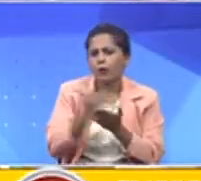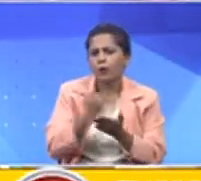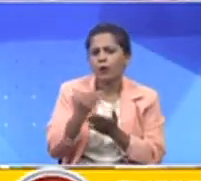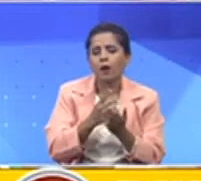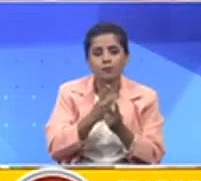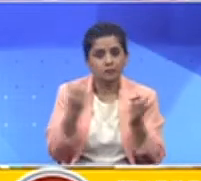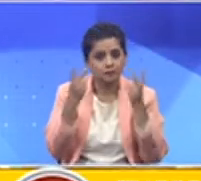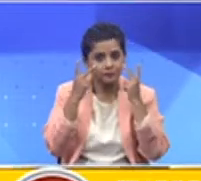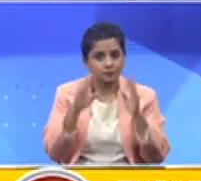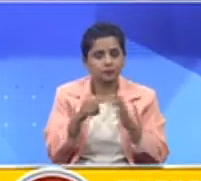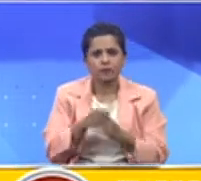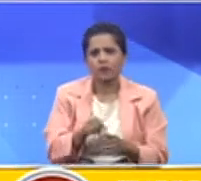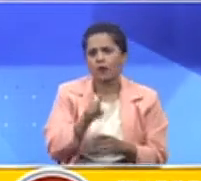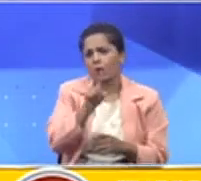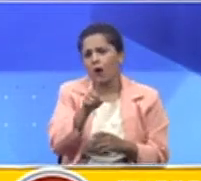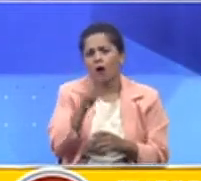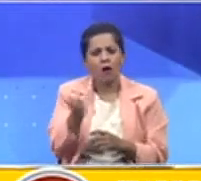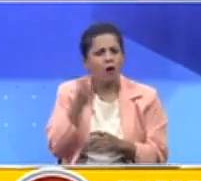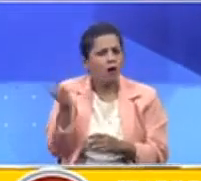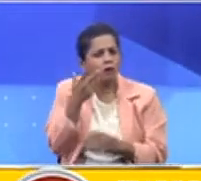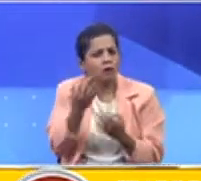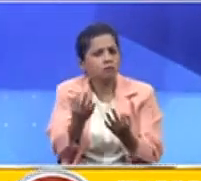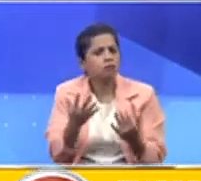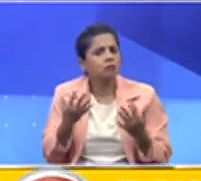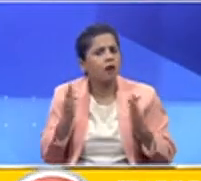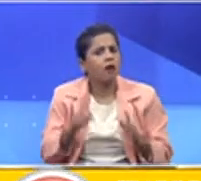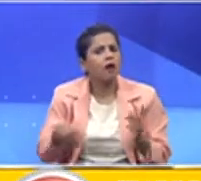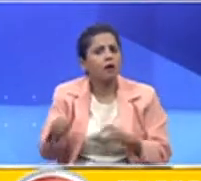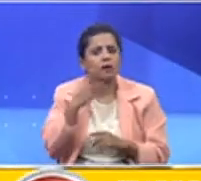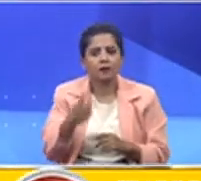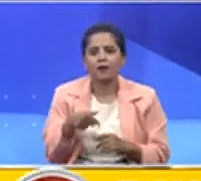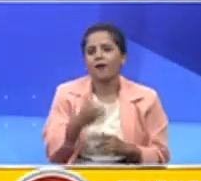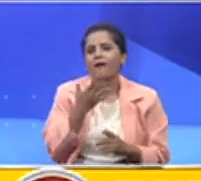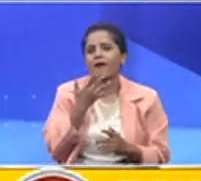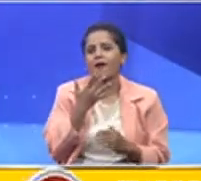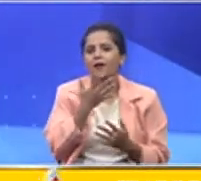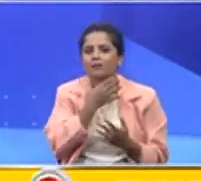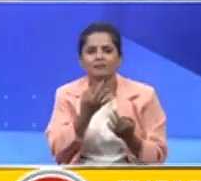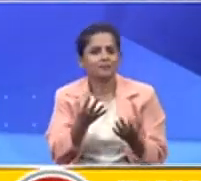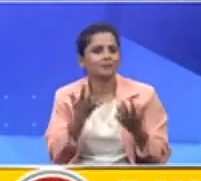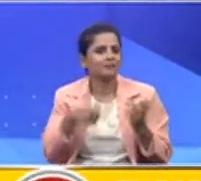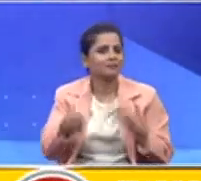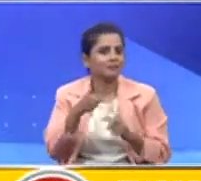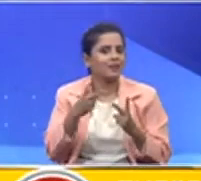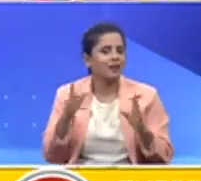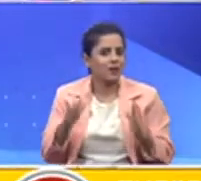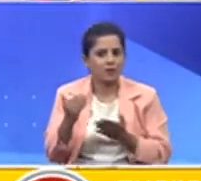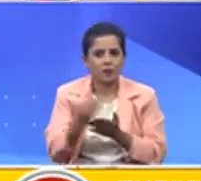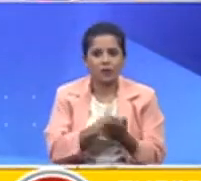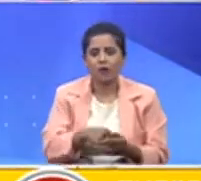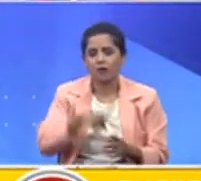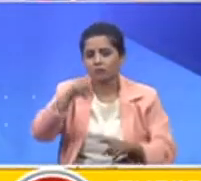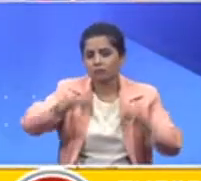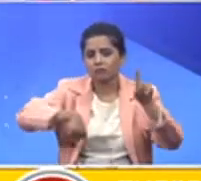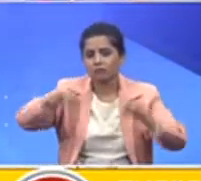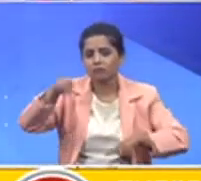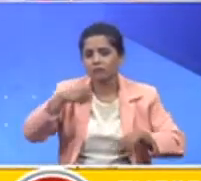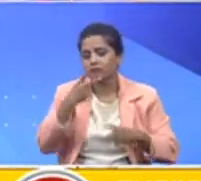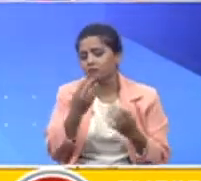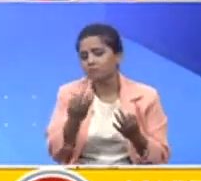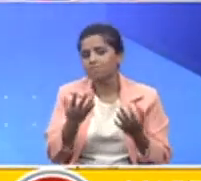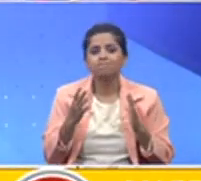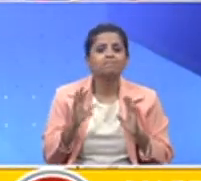एक से बढ़कर एक रंगों से सजे थे, विविदता से भरे